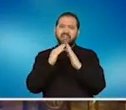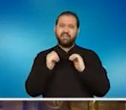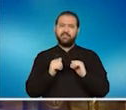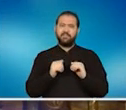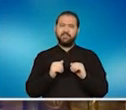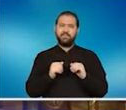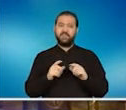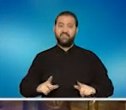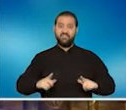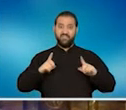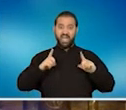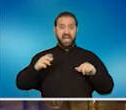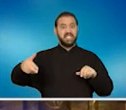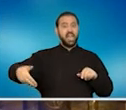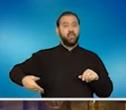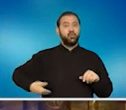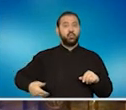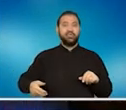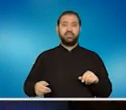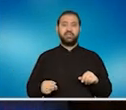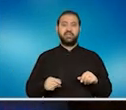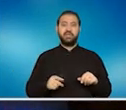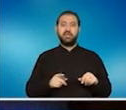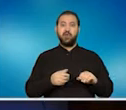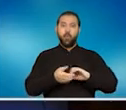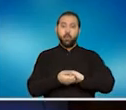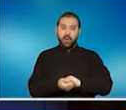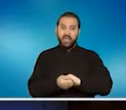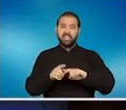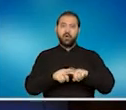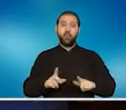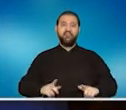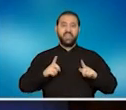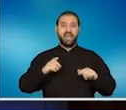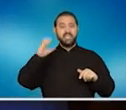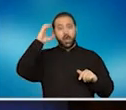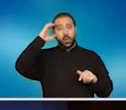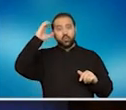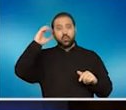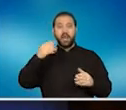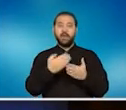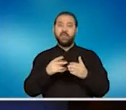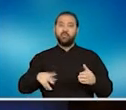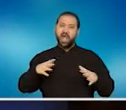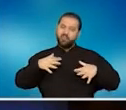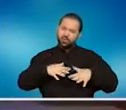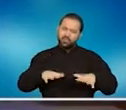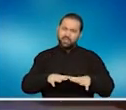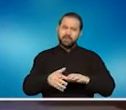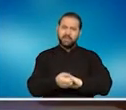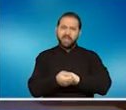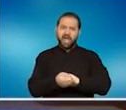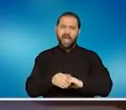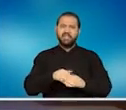parohii, viața liturgică unită cu viața culturală, pentru că a fost implicat și